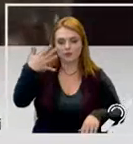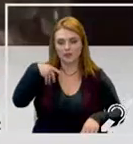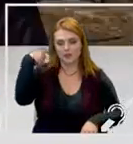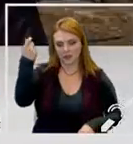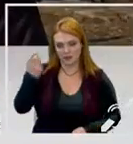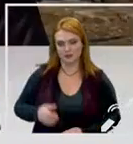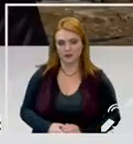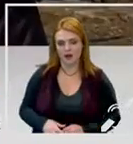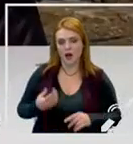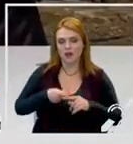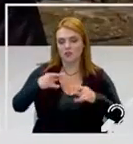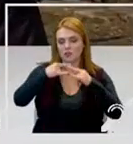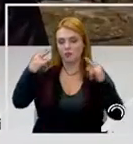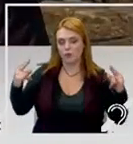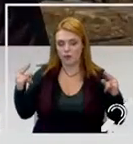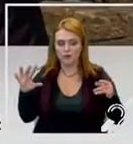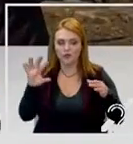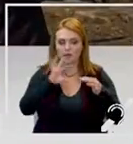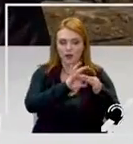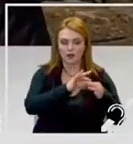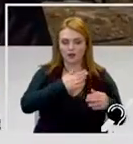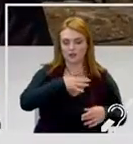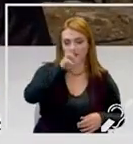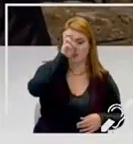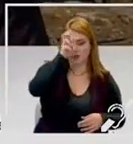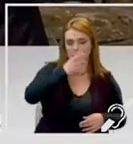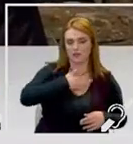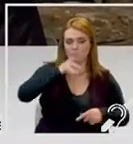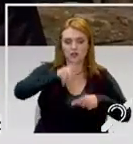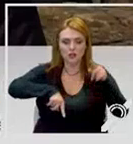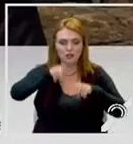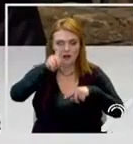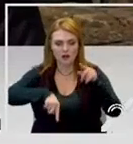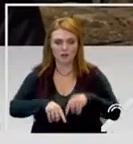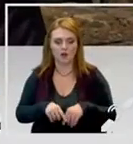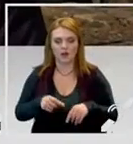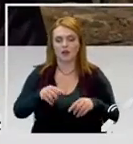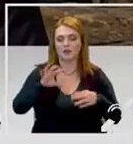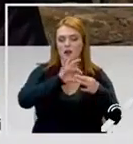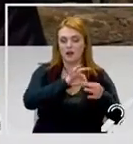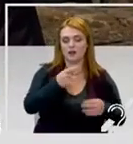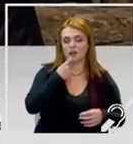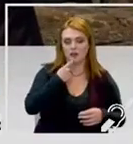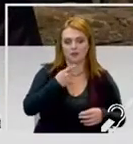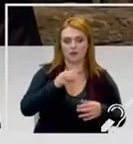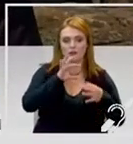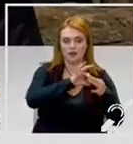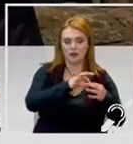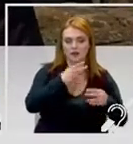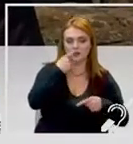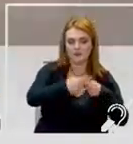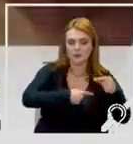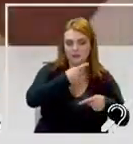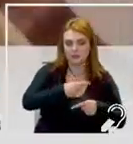și, ne leagă de țară, ne leagă de neam, ne leagă de limbă, ne leagă de tradiții. A